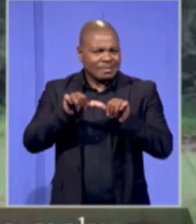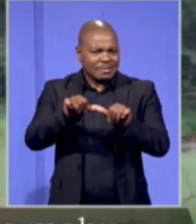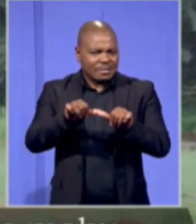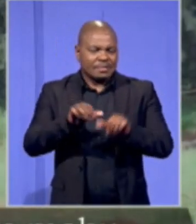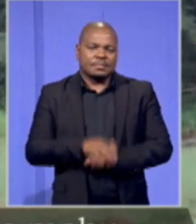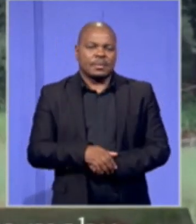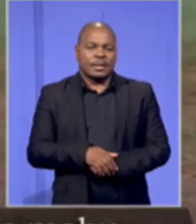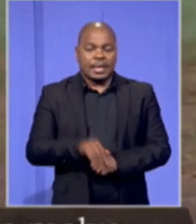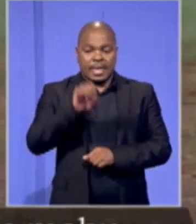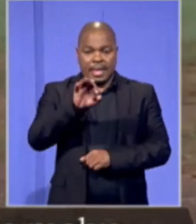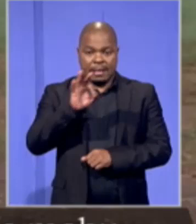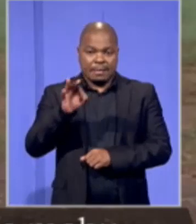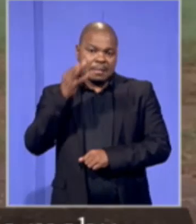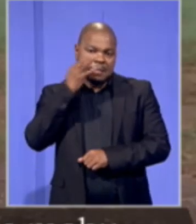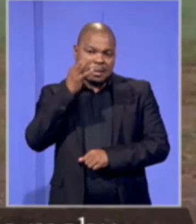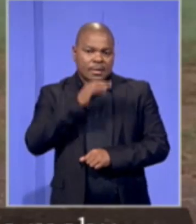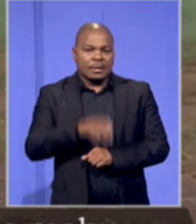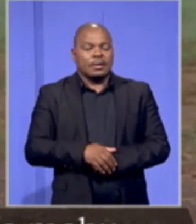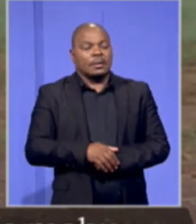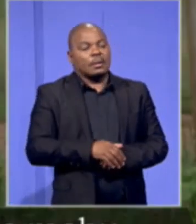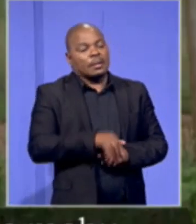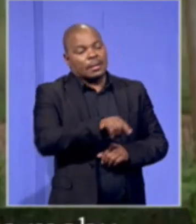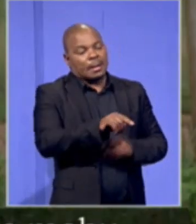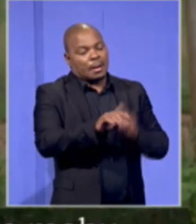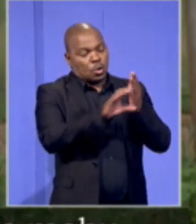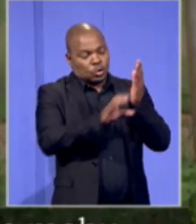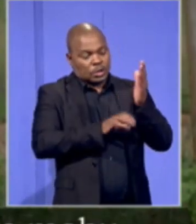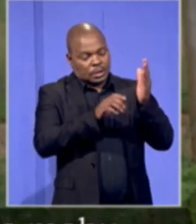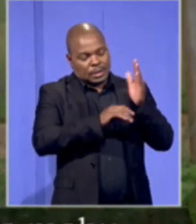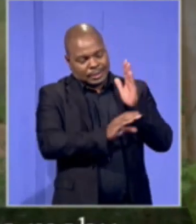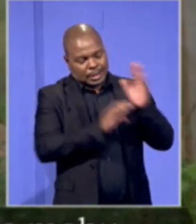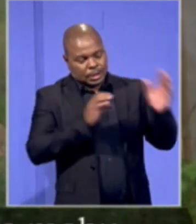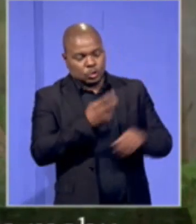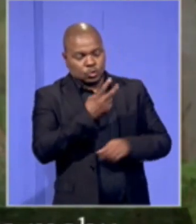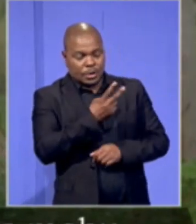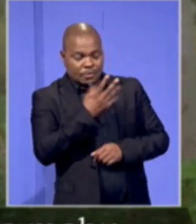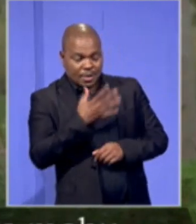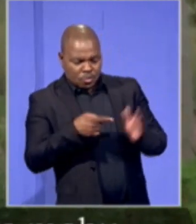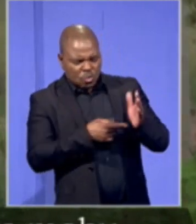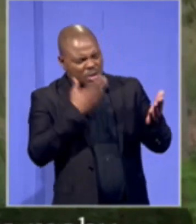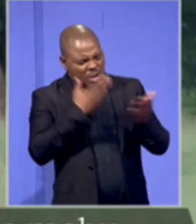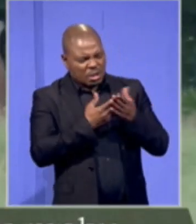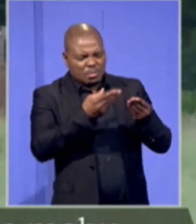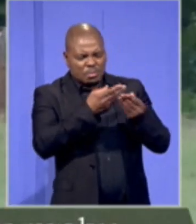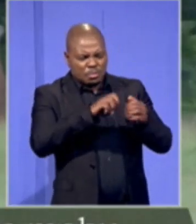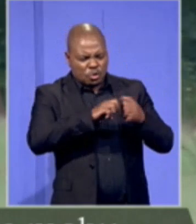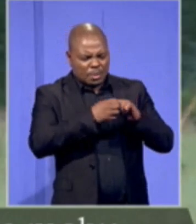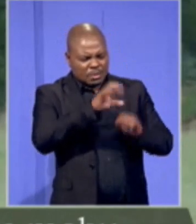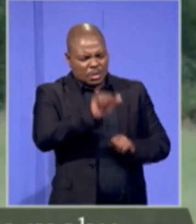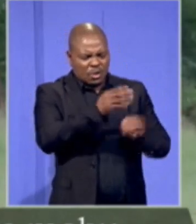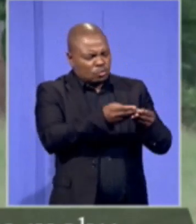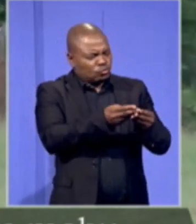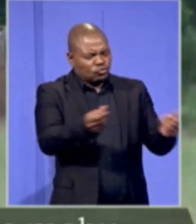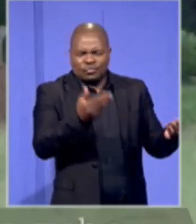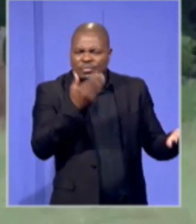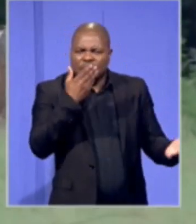ke fela ho fetolwa ha karolo ya bo 25 ya molao wa motheo ho tla rarolla pharela ya naha ena ya